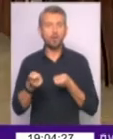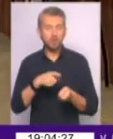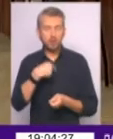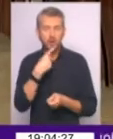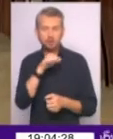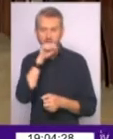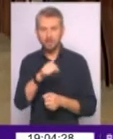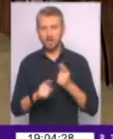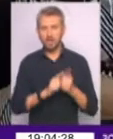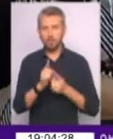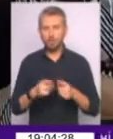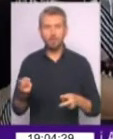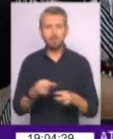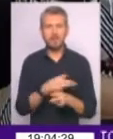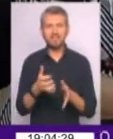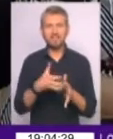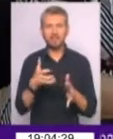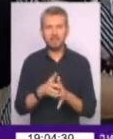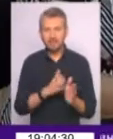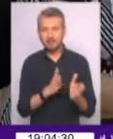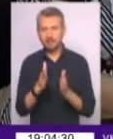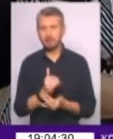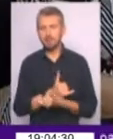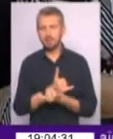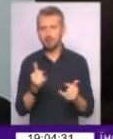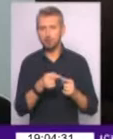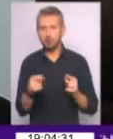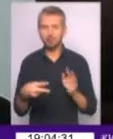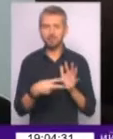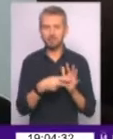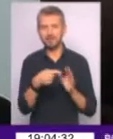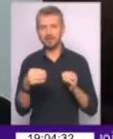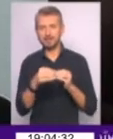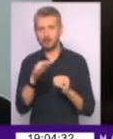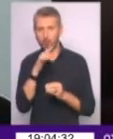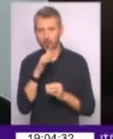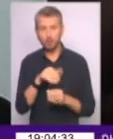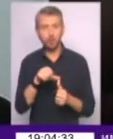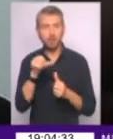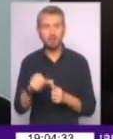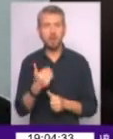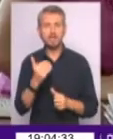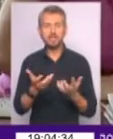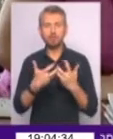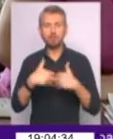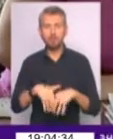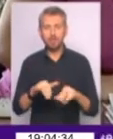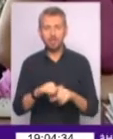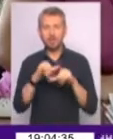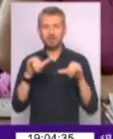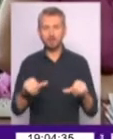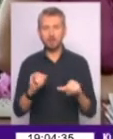завдяки реформам бездефіцитність системи забезпечить упродовж 7 або 10 років. Зокрема, і їхня автоматичне підвищення